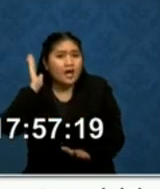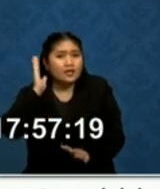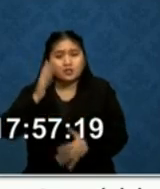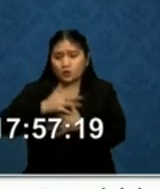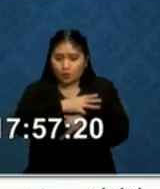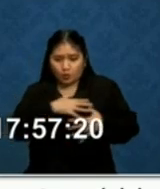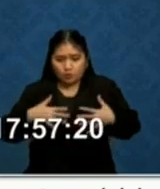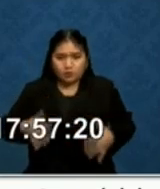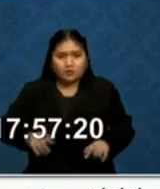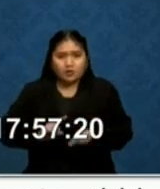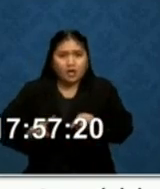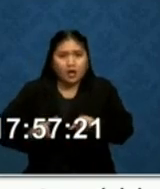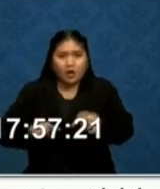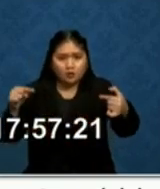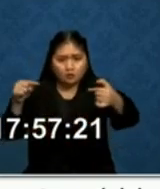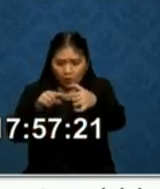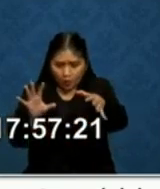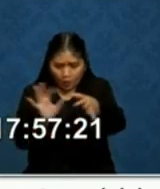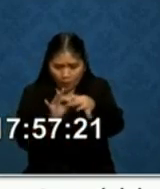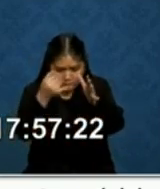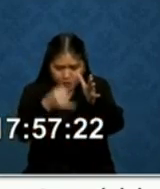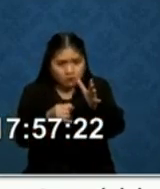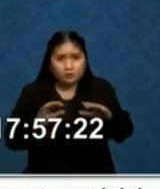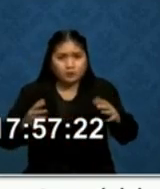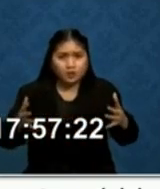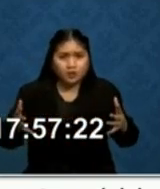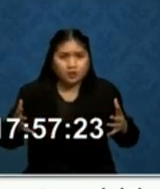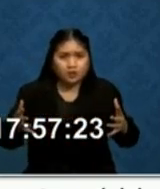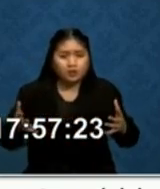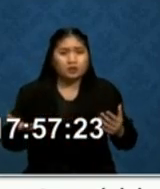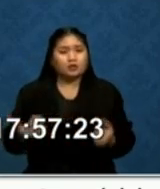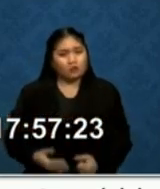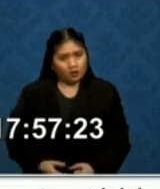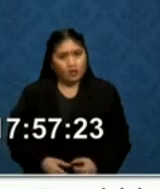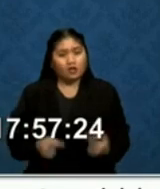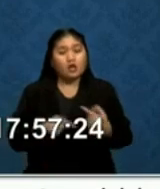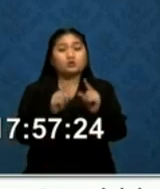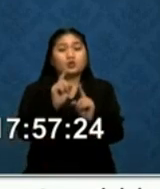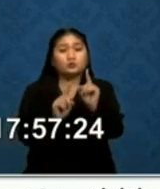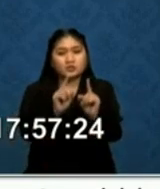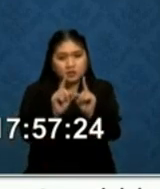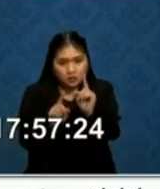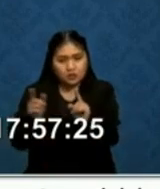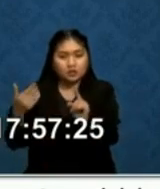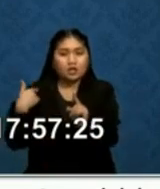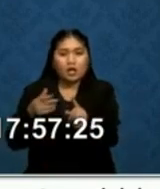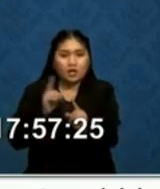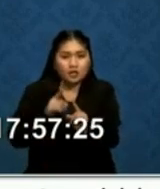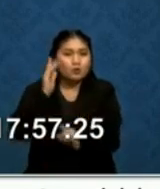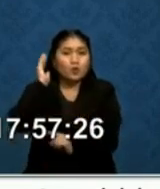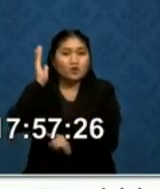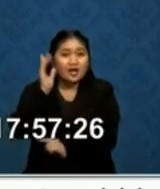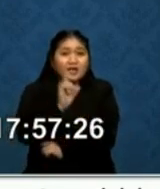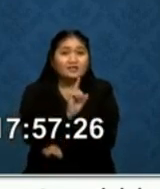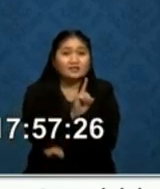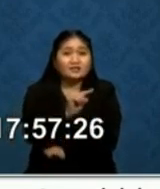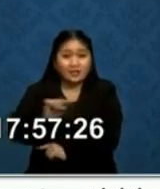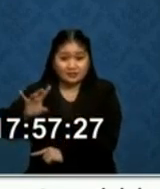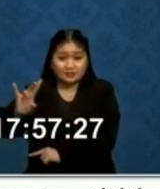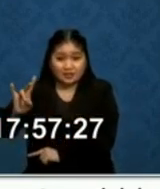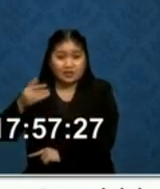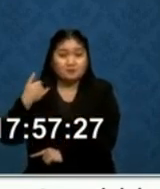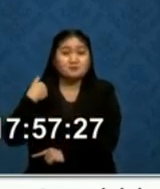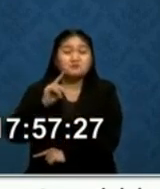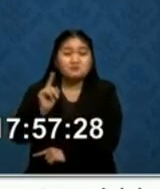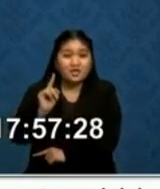จะไม่เข้าองค์ประกอบความผิดค่ะและนะคะในสถิตินะคะท่านประธานผู้ชาย1ใน7เคยถูกคุกค